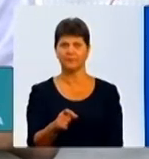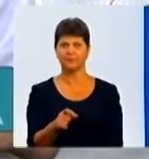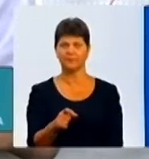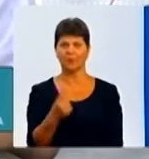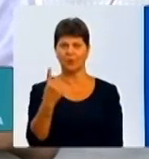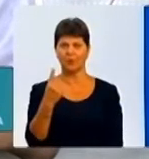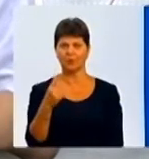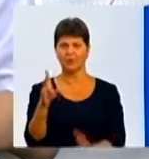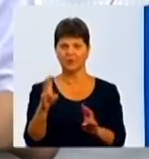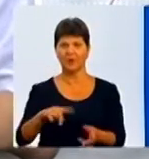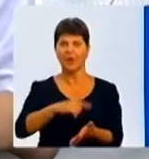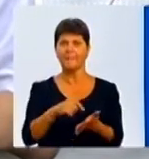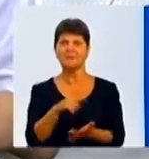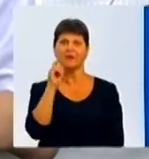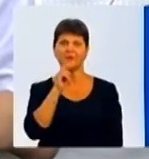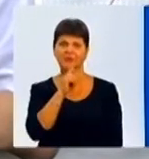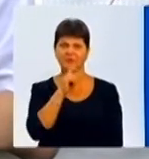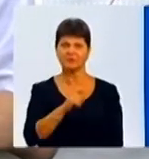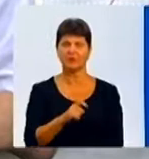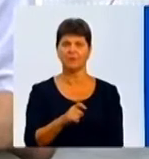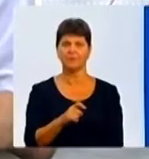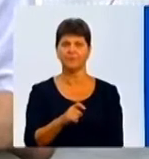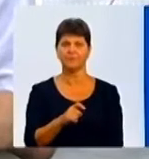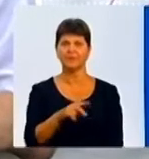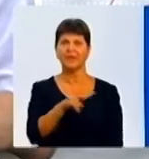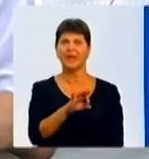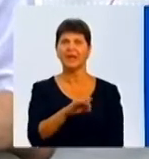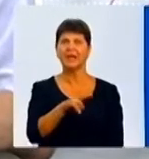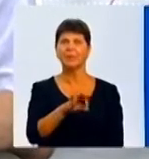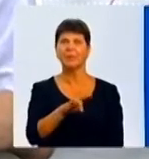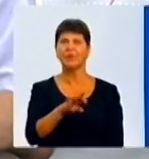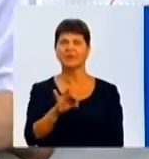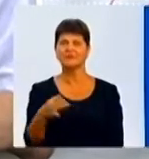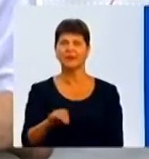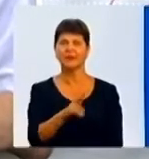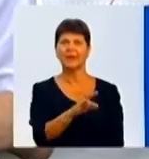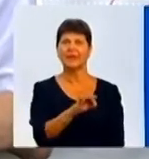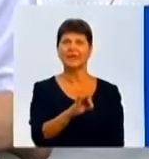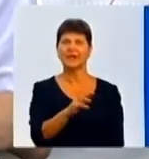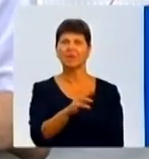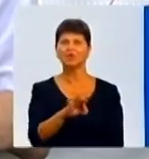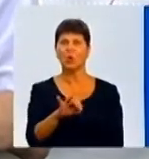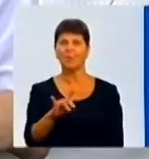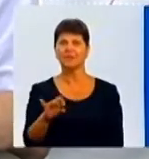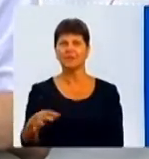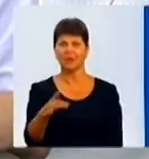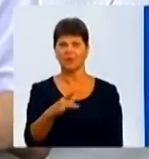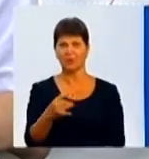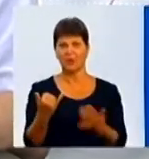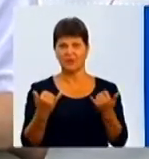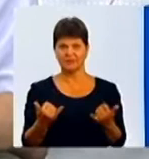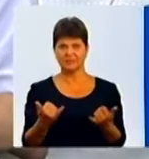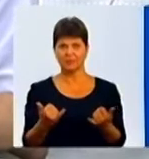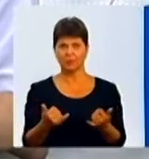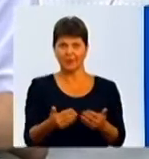в місті Вінниці, в Калитинському і Крижопському районах. Сьогодні, буквально перед тим, як до вас йти,